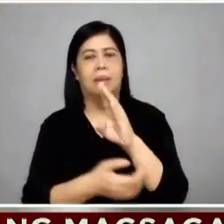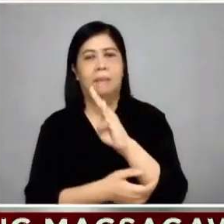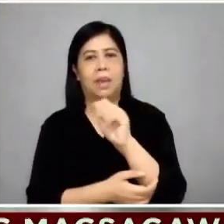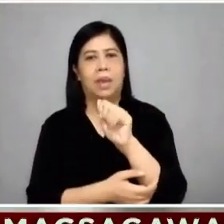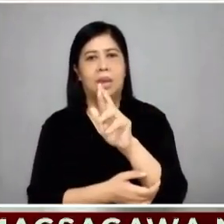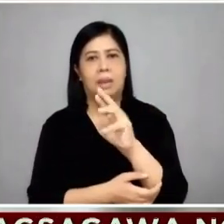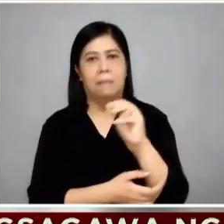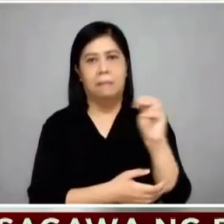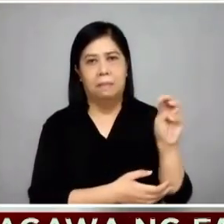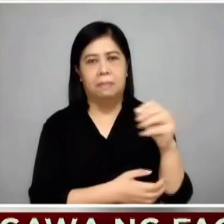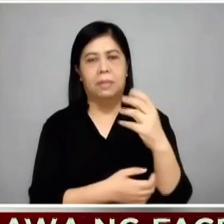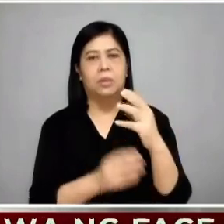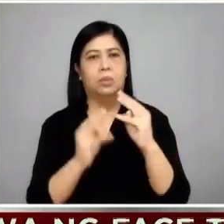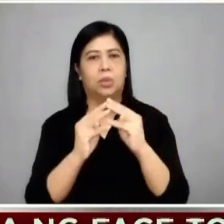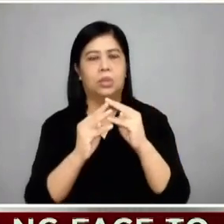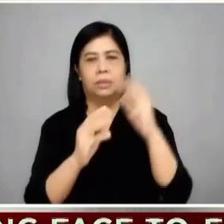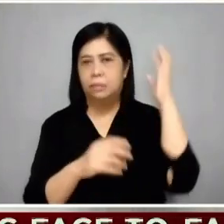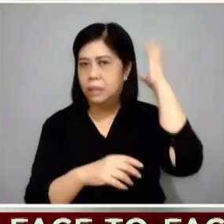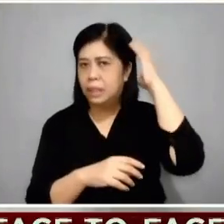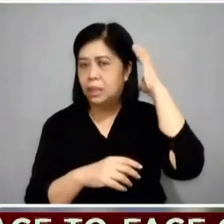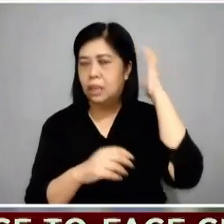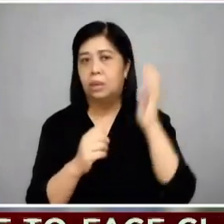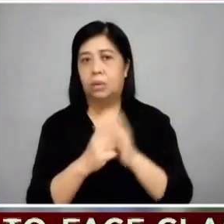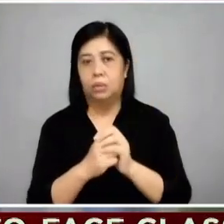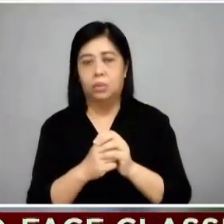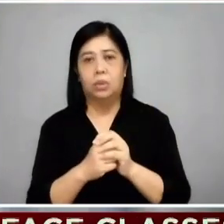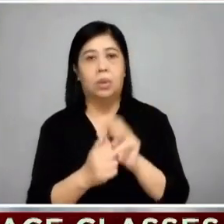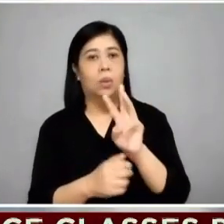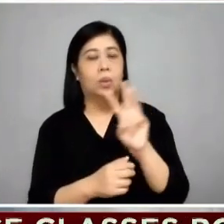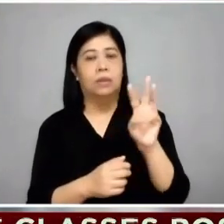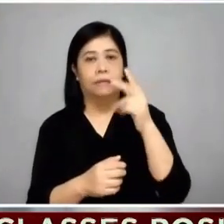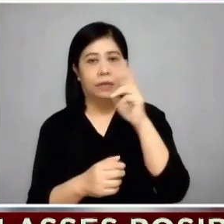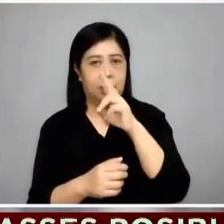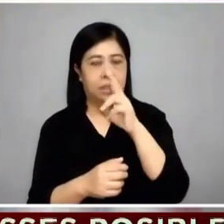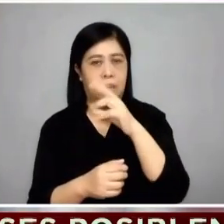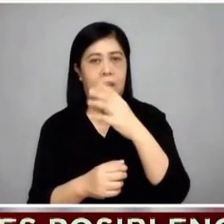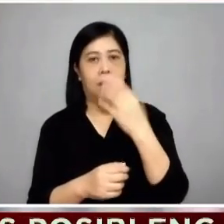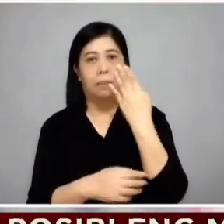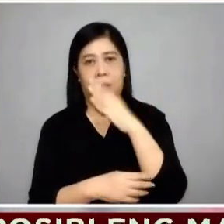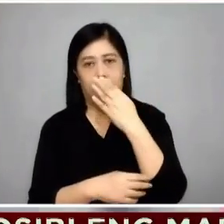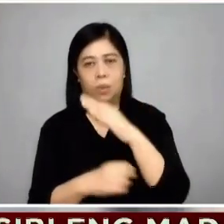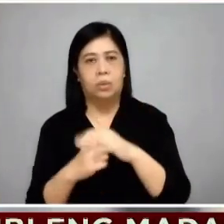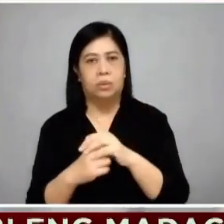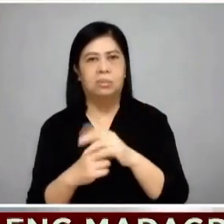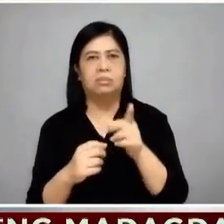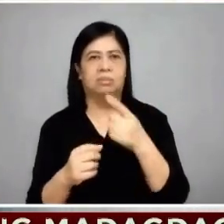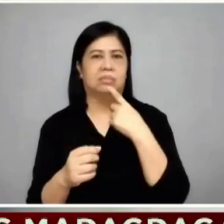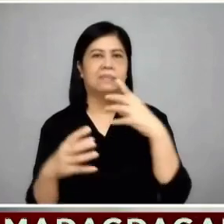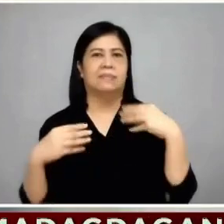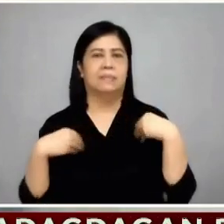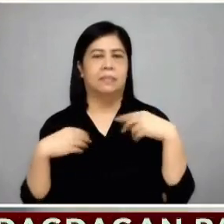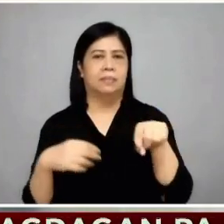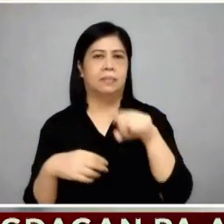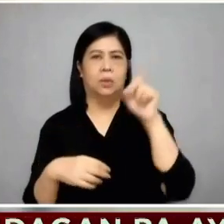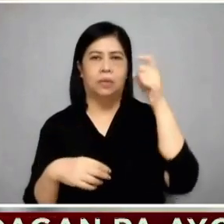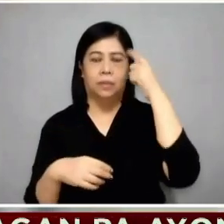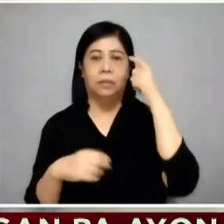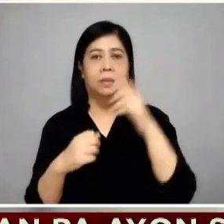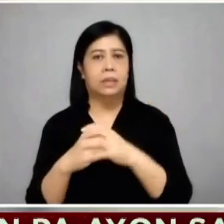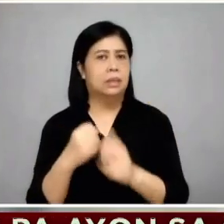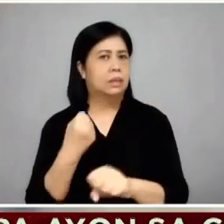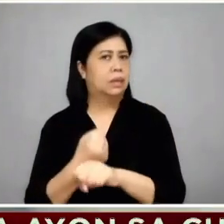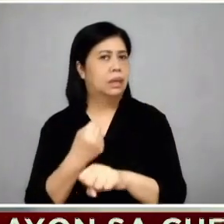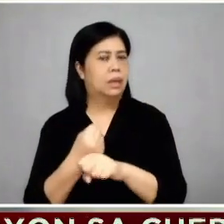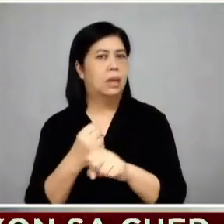Region in Muslim Mindanao, Western Visayas at Bicol. Bagay na aminado ang gobyerno na hirap